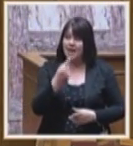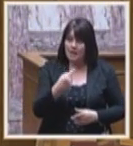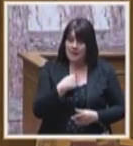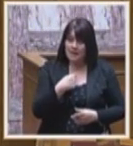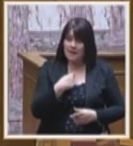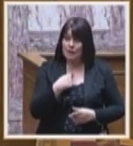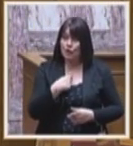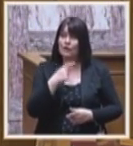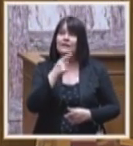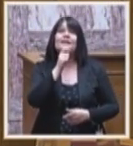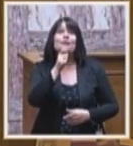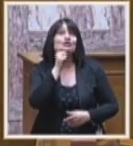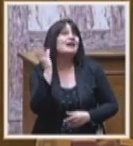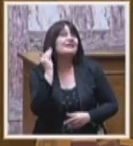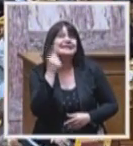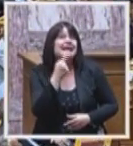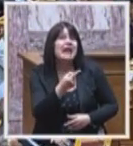σε δημοσιογραφικές πληροφορίες.